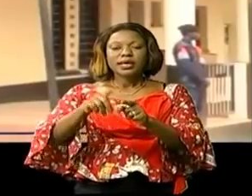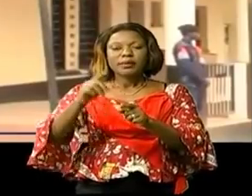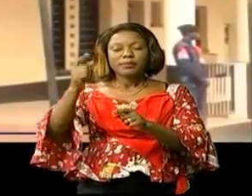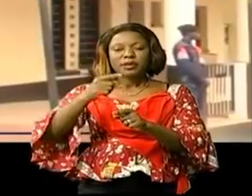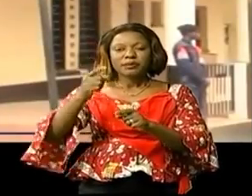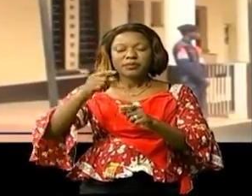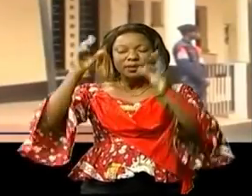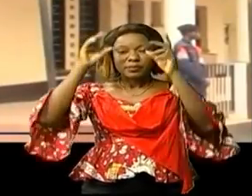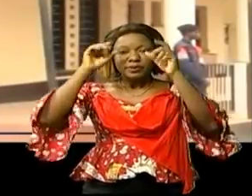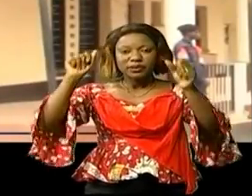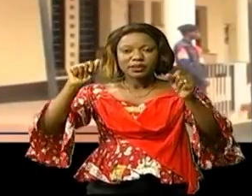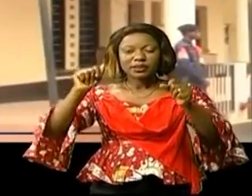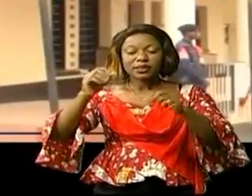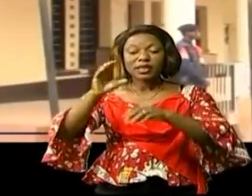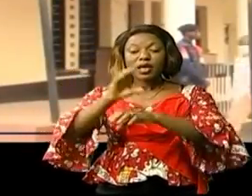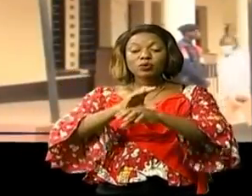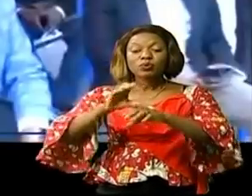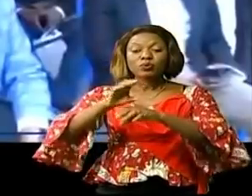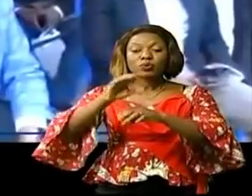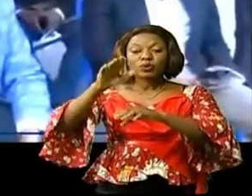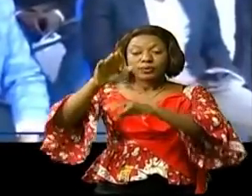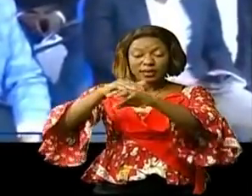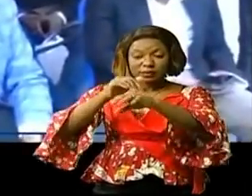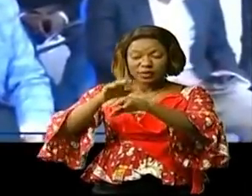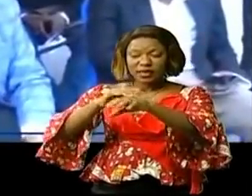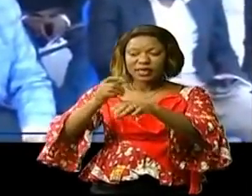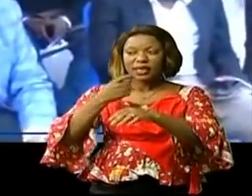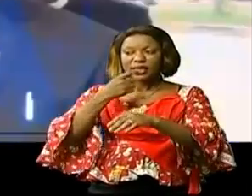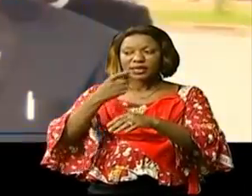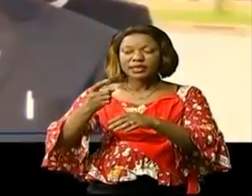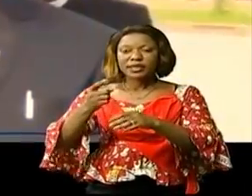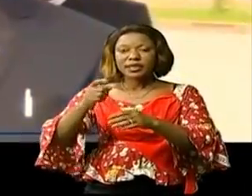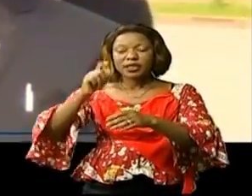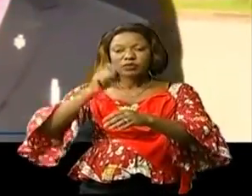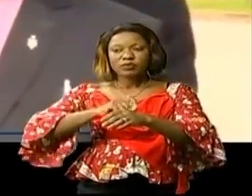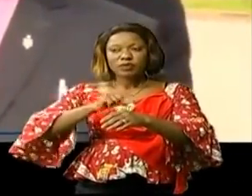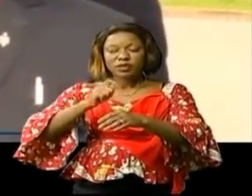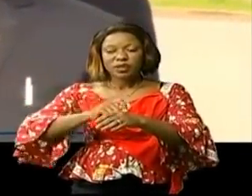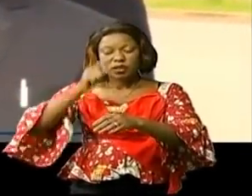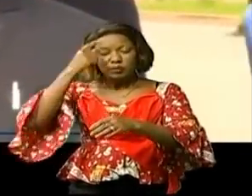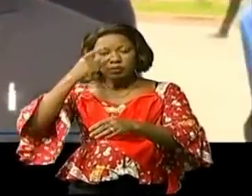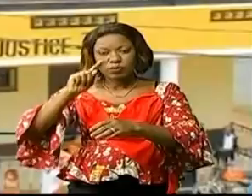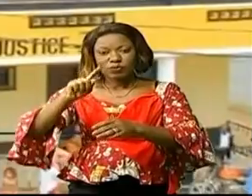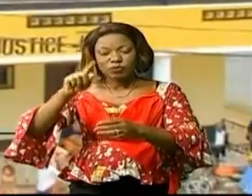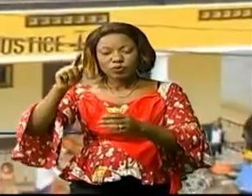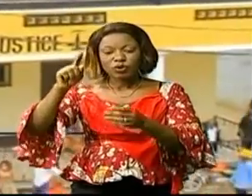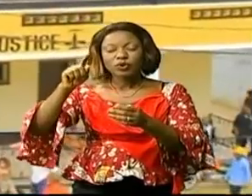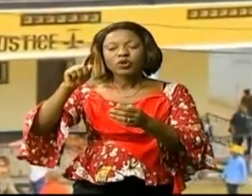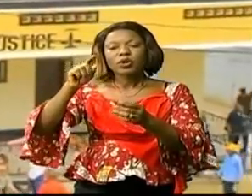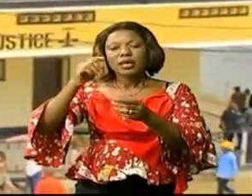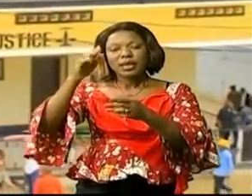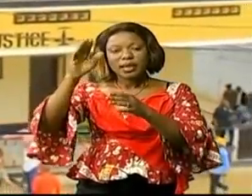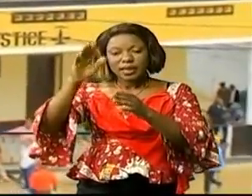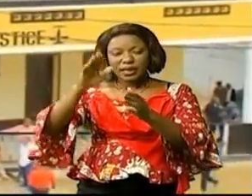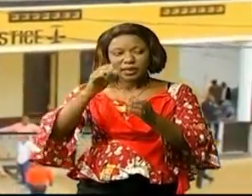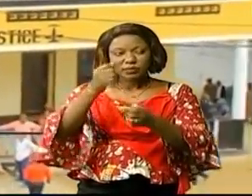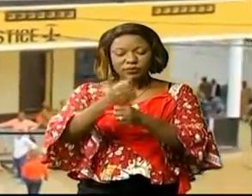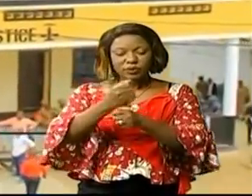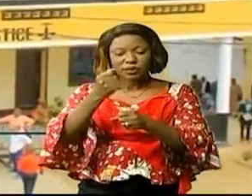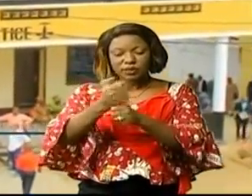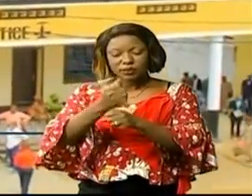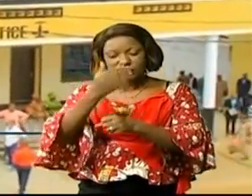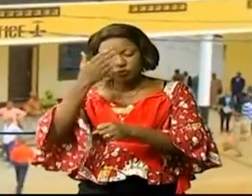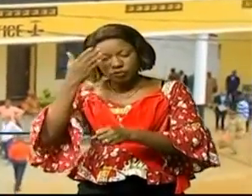président de la cour d'appel du Maniema ont remercié le gouvernement provincial pour la réhabilitation de ces bâtiments longtemps